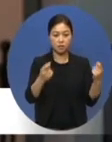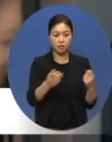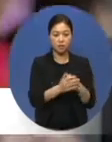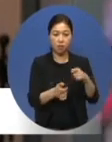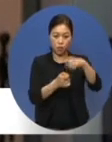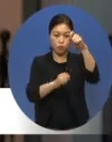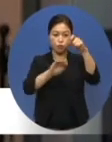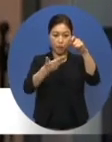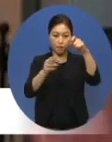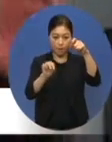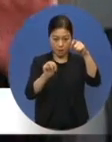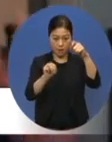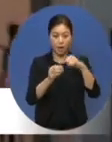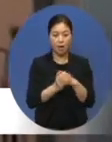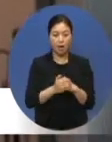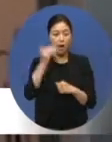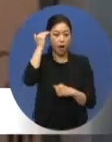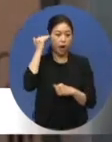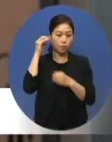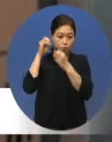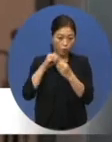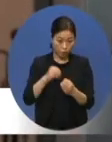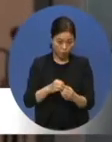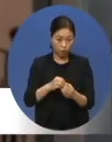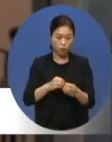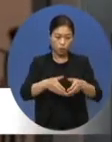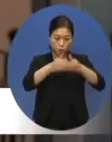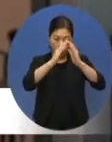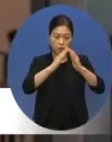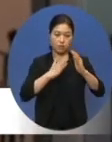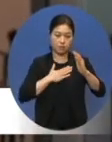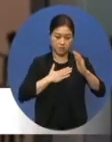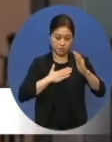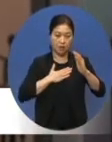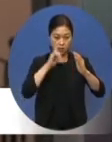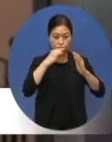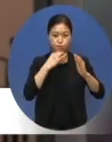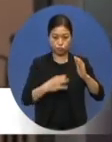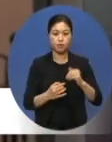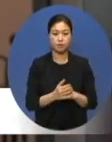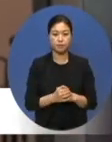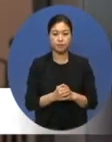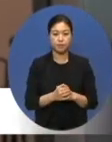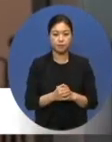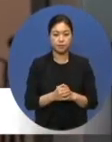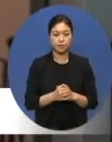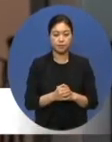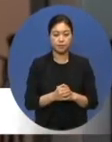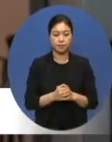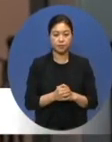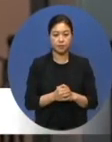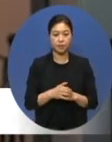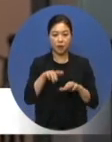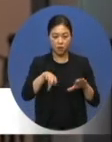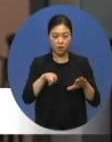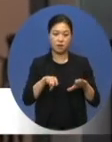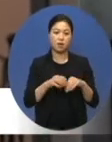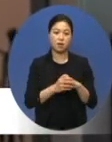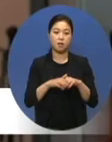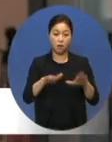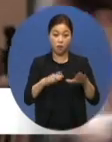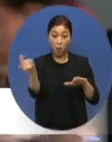900m고 처음으로 한옥을 이렇게 높이 진 데는 저희밖에 없습니다. 그래서 여러분들 이 두메산골까지 오신